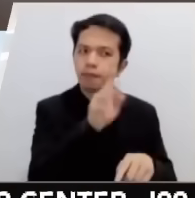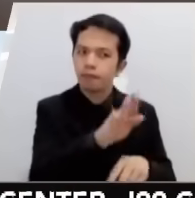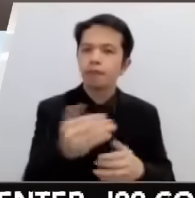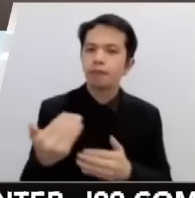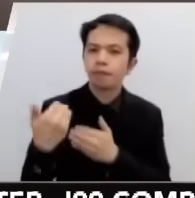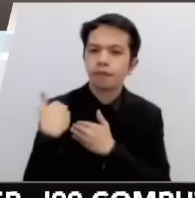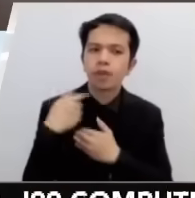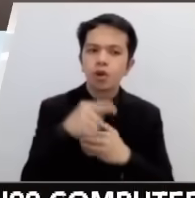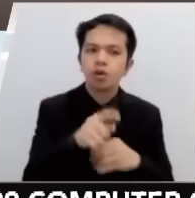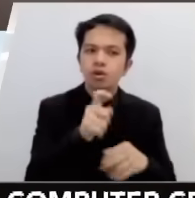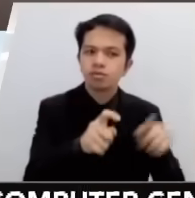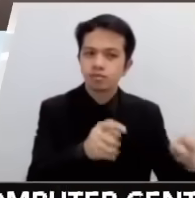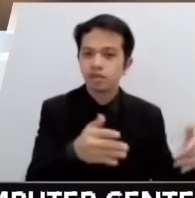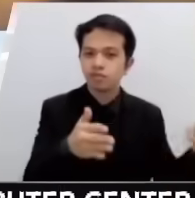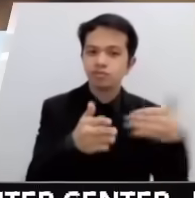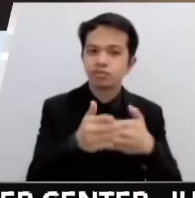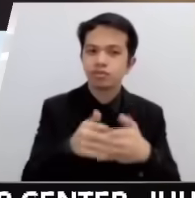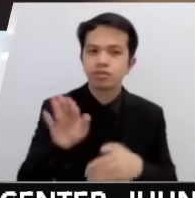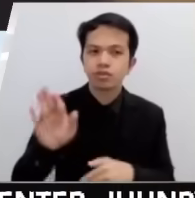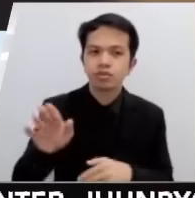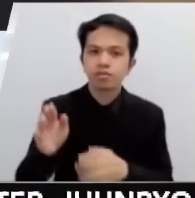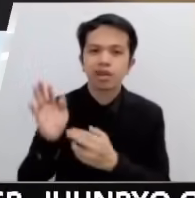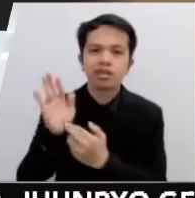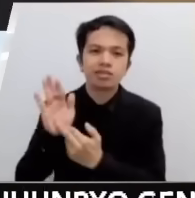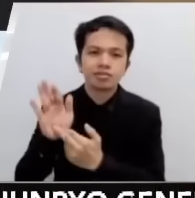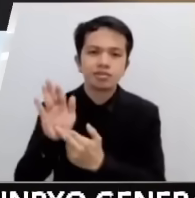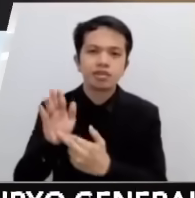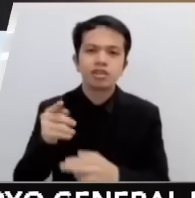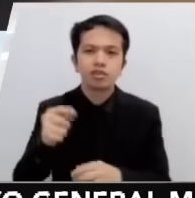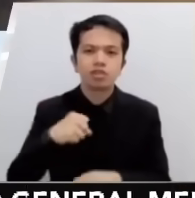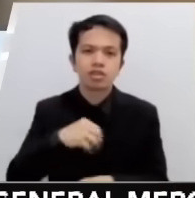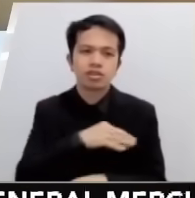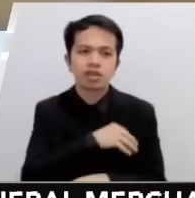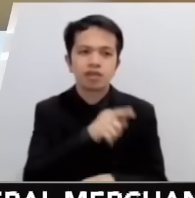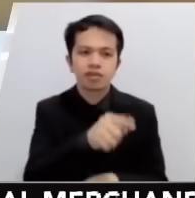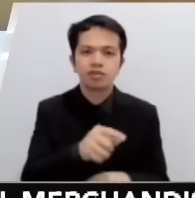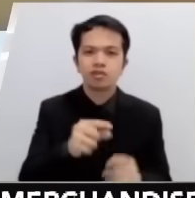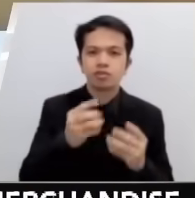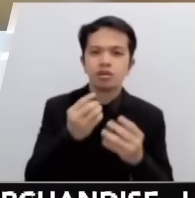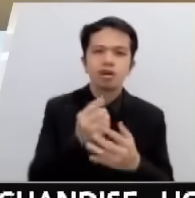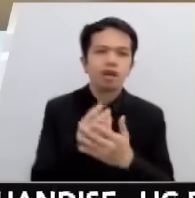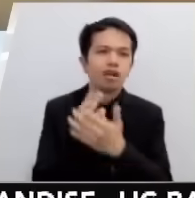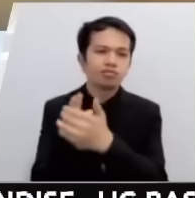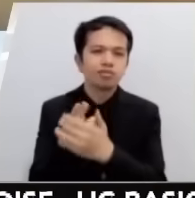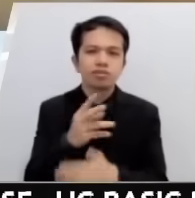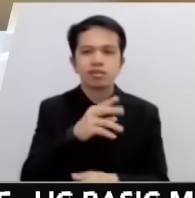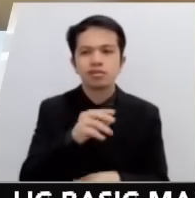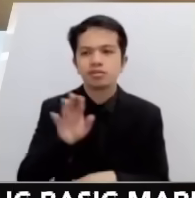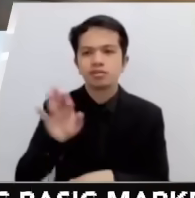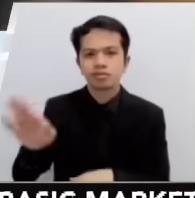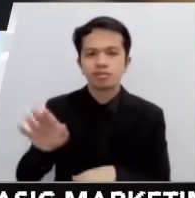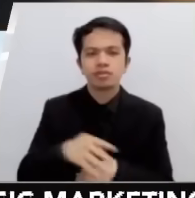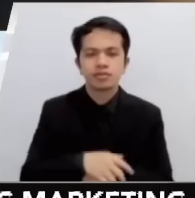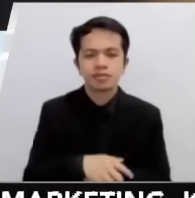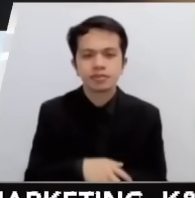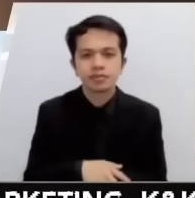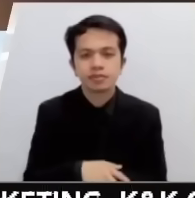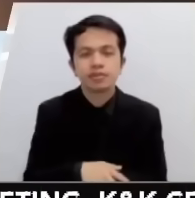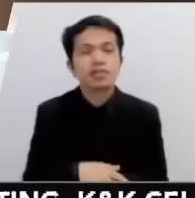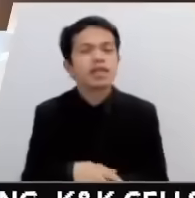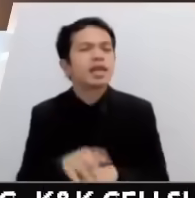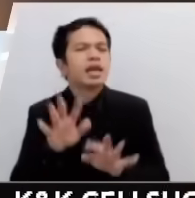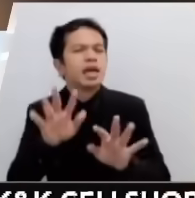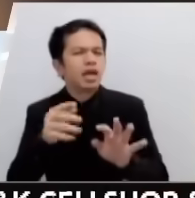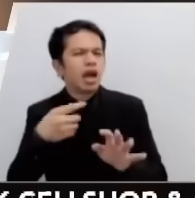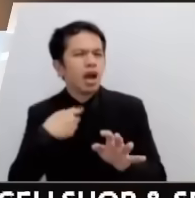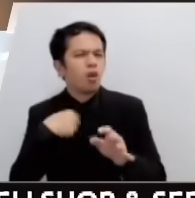opisina nirerepresenta namin nung staff na kanyang minora at saka minidal finger Opo linawin ko lamang po o linawin ko lamang po